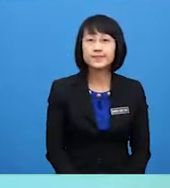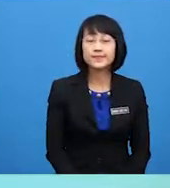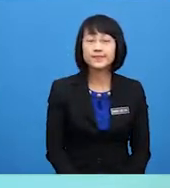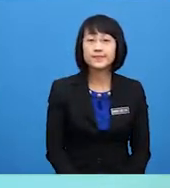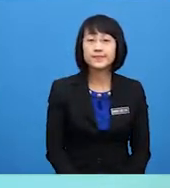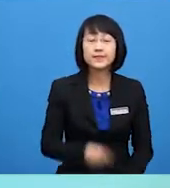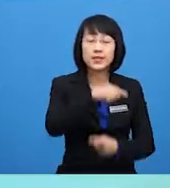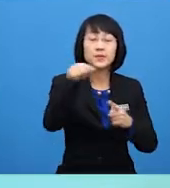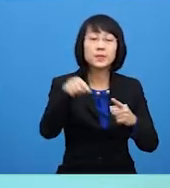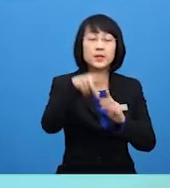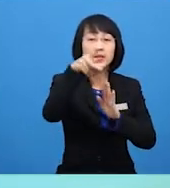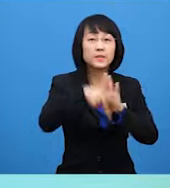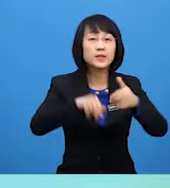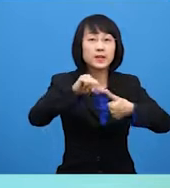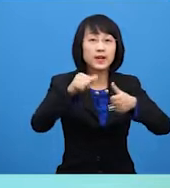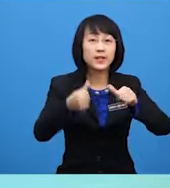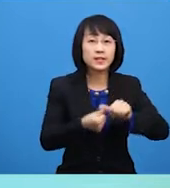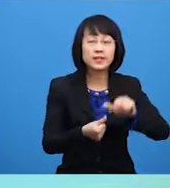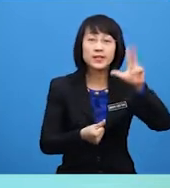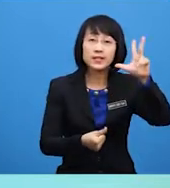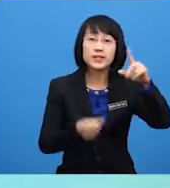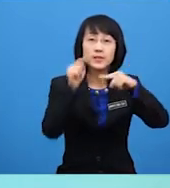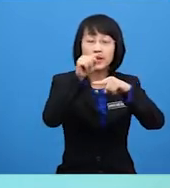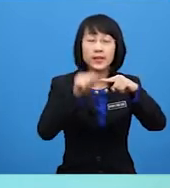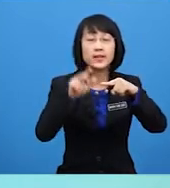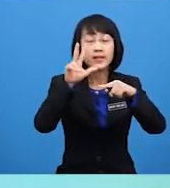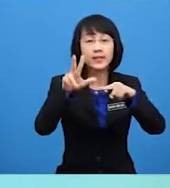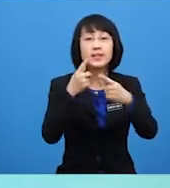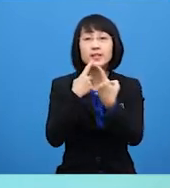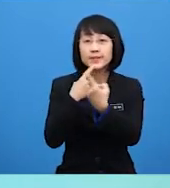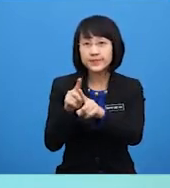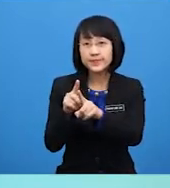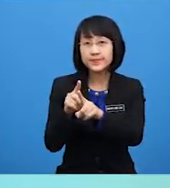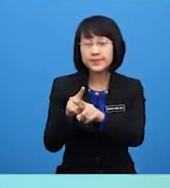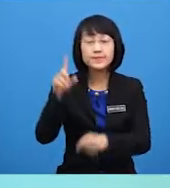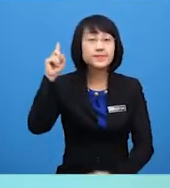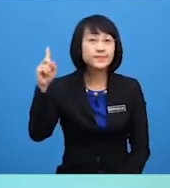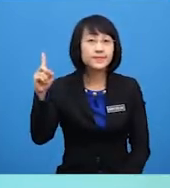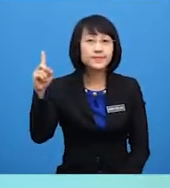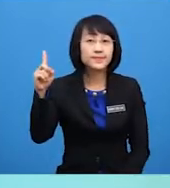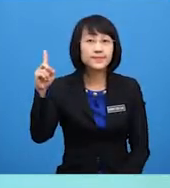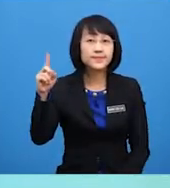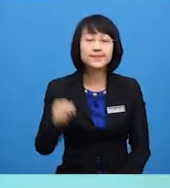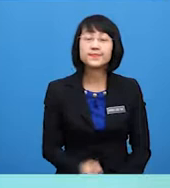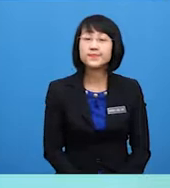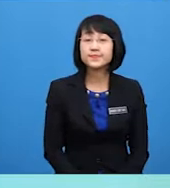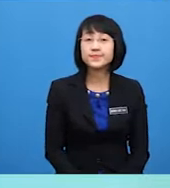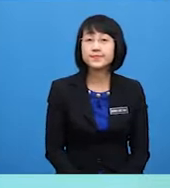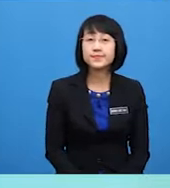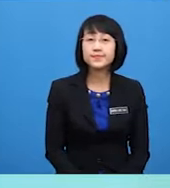Apabila pengangka, iaitu 3/3, jawapannya adalah 1,